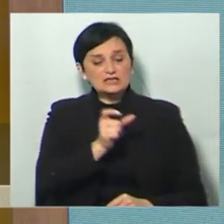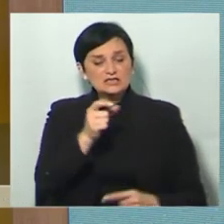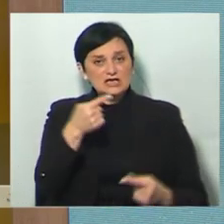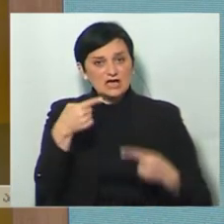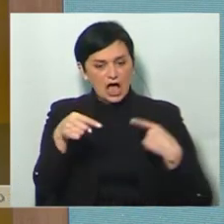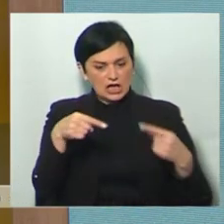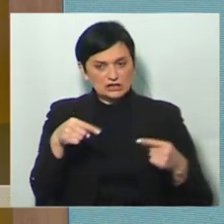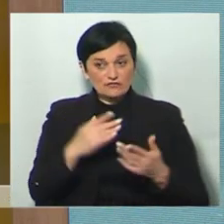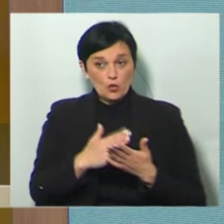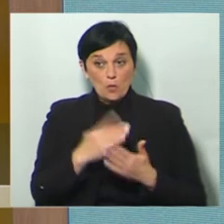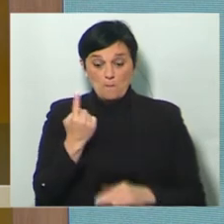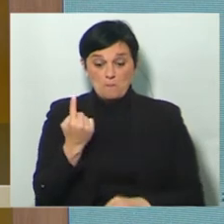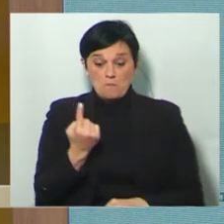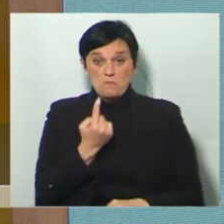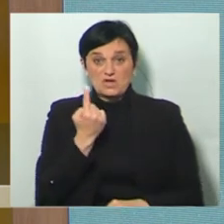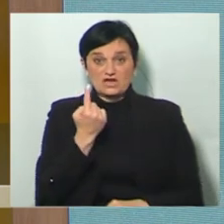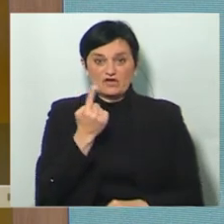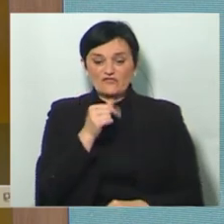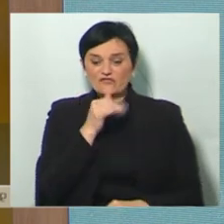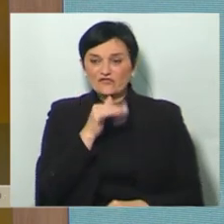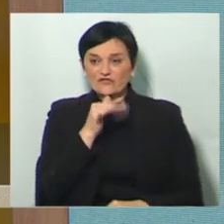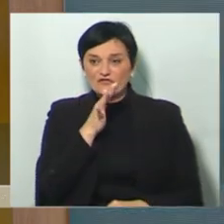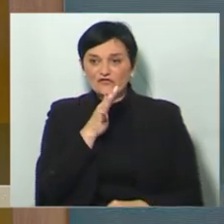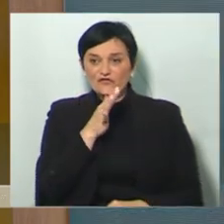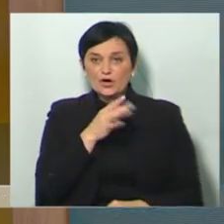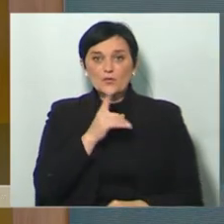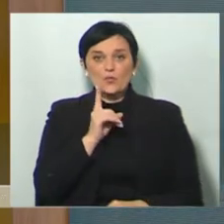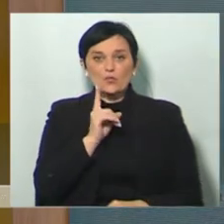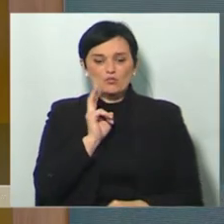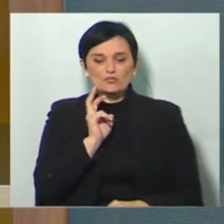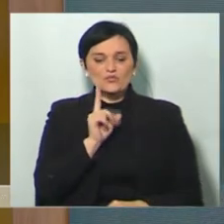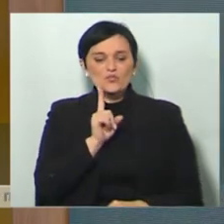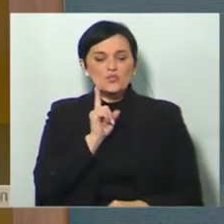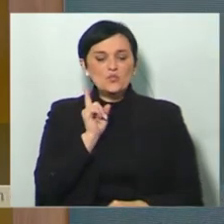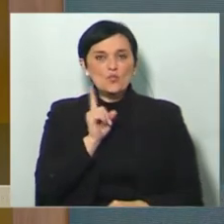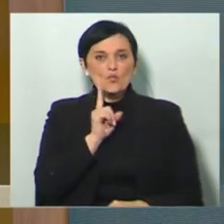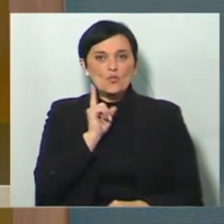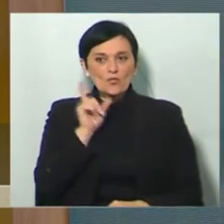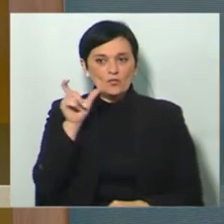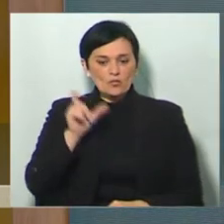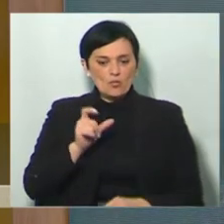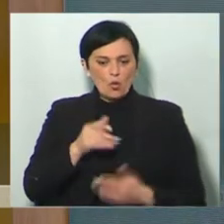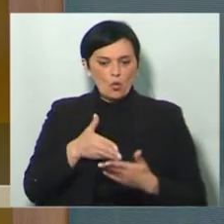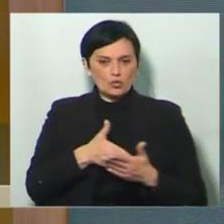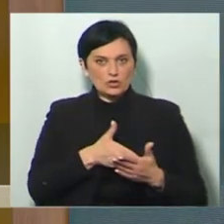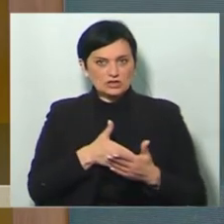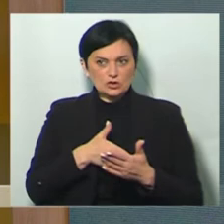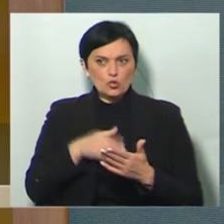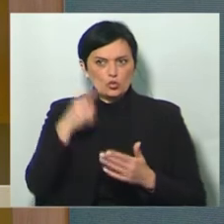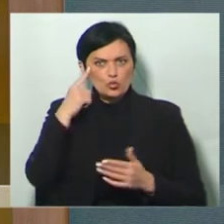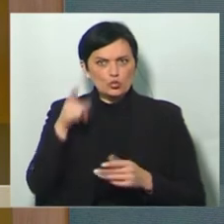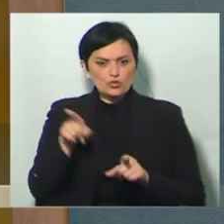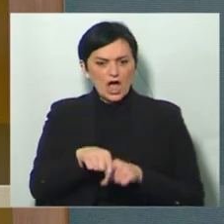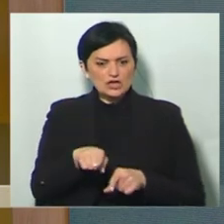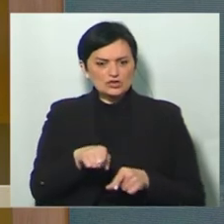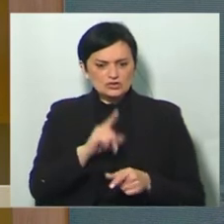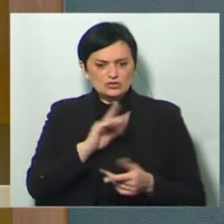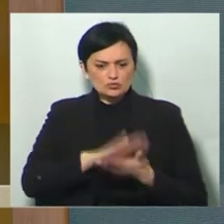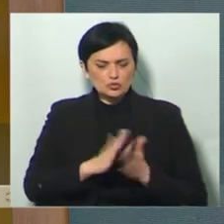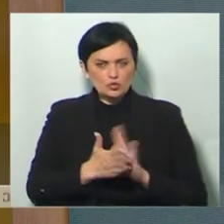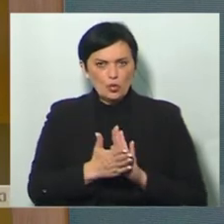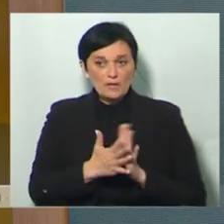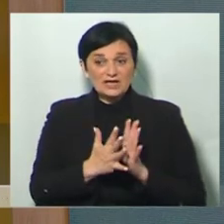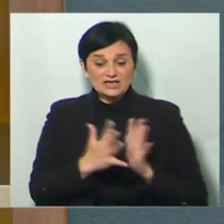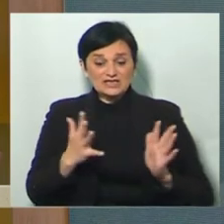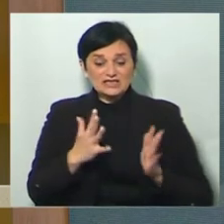Და პირველად ამას თითქოს ეჯახება მოზარდი. Და მოზარდს სულ გონია, რომ ასეთ მდგომარეობაშია და მოზარდთა საკმაოდ